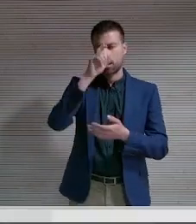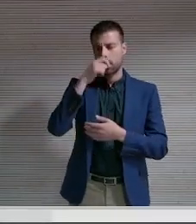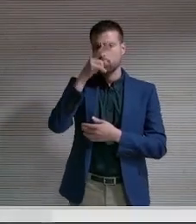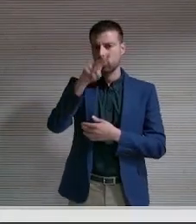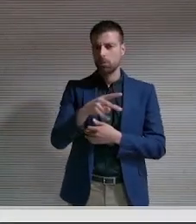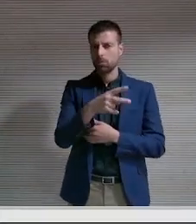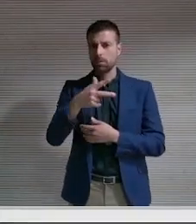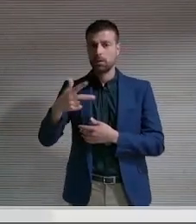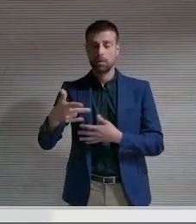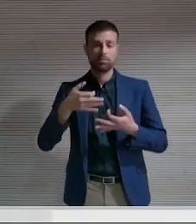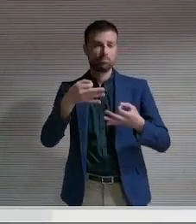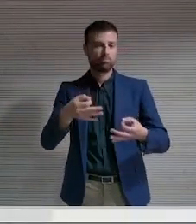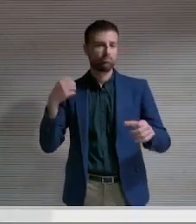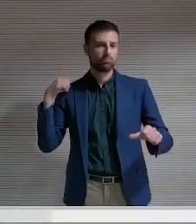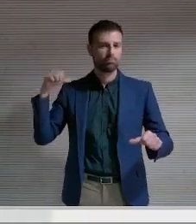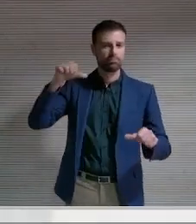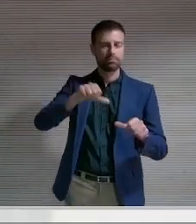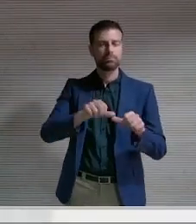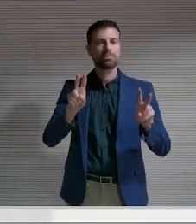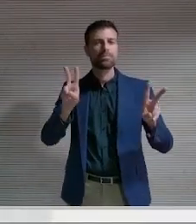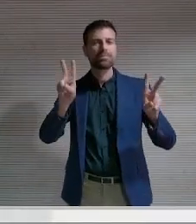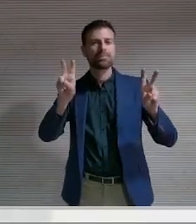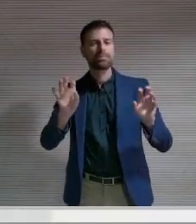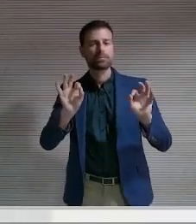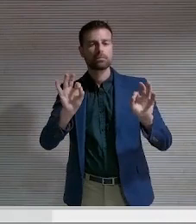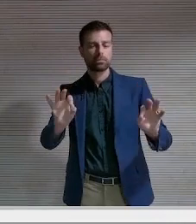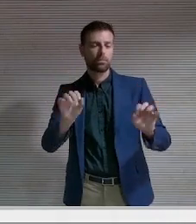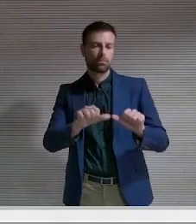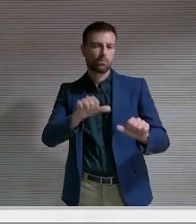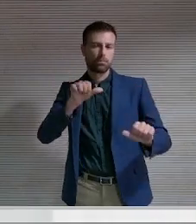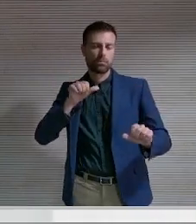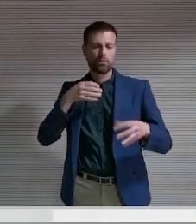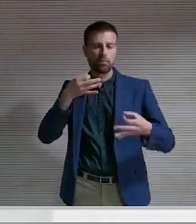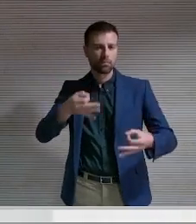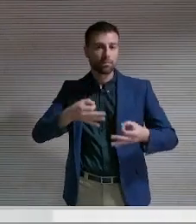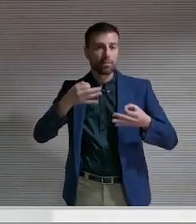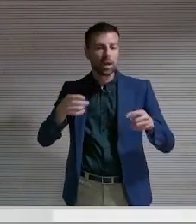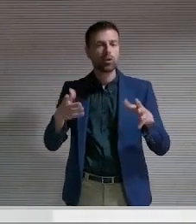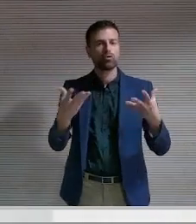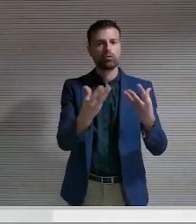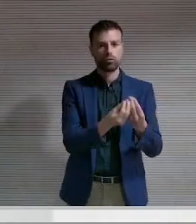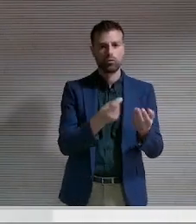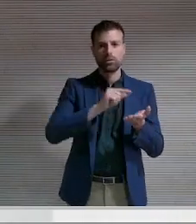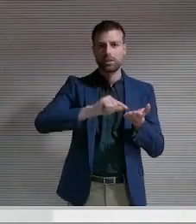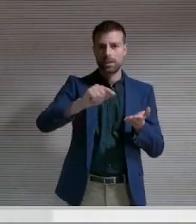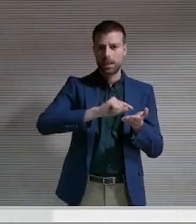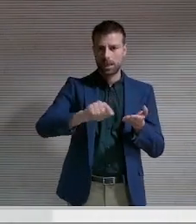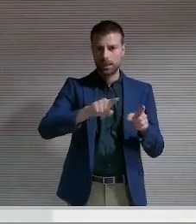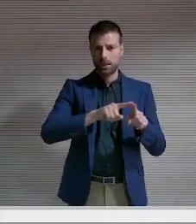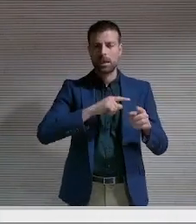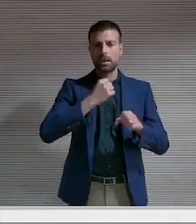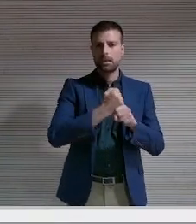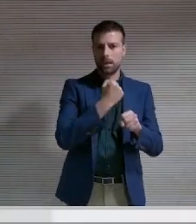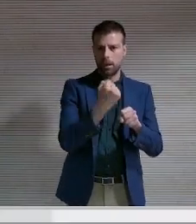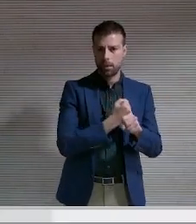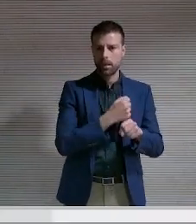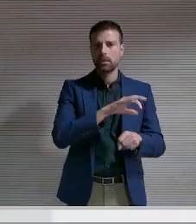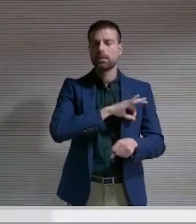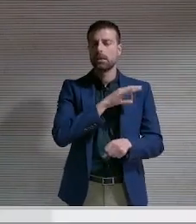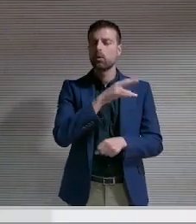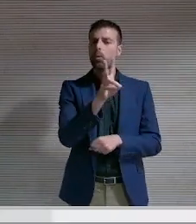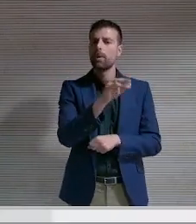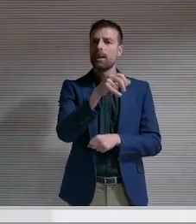com habitualment fem amb el secretari de Treball, el senyor Enric Vinaixa, i la directora